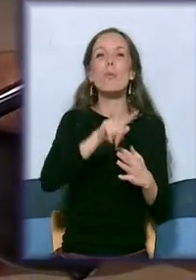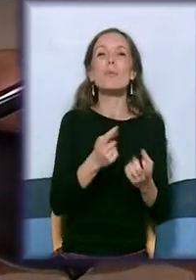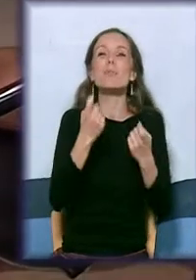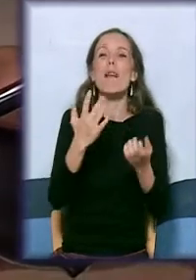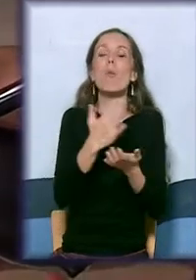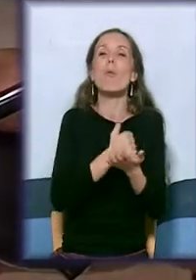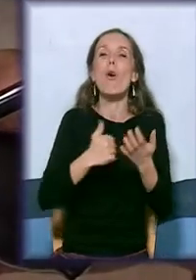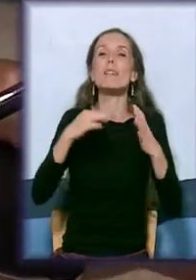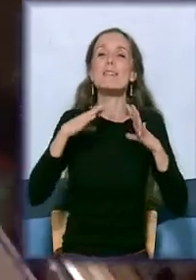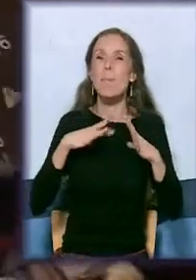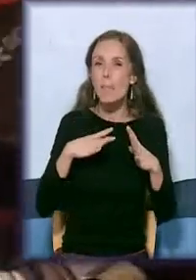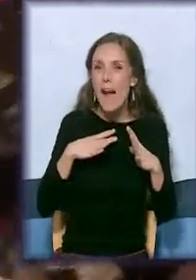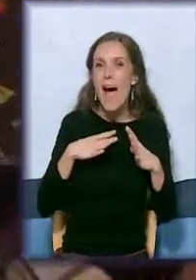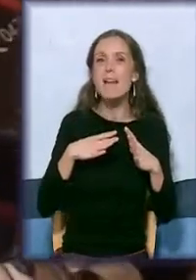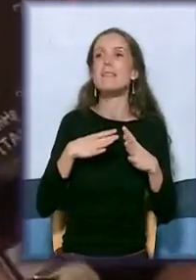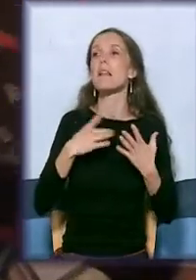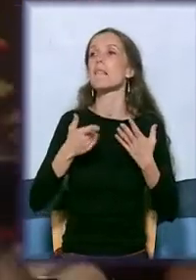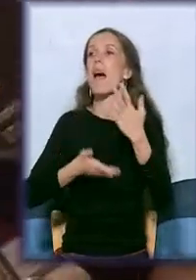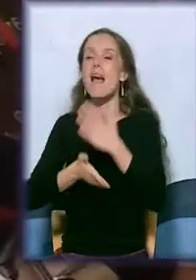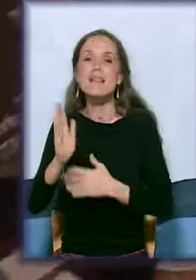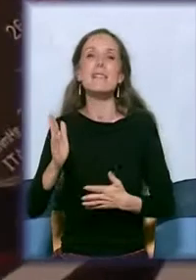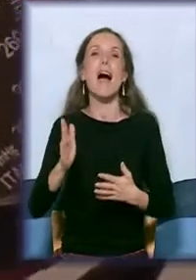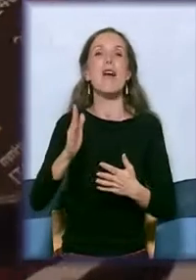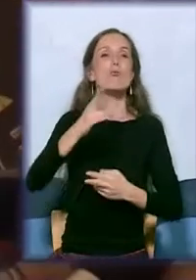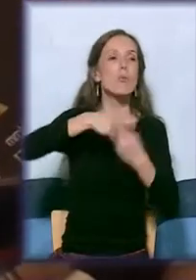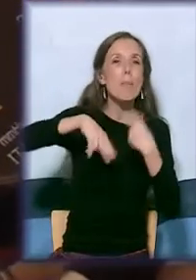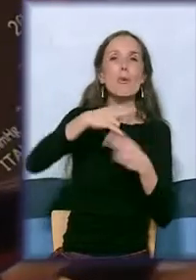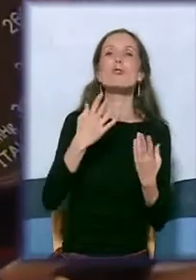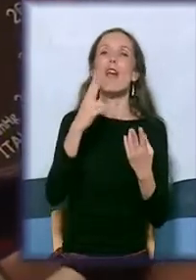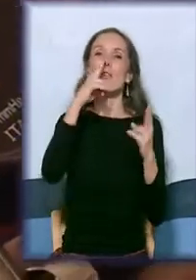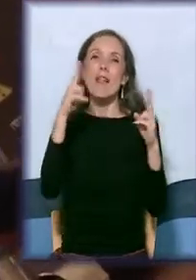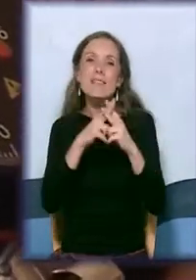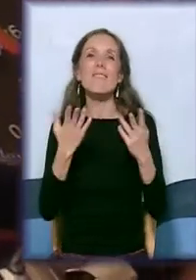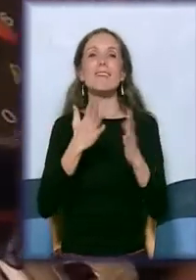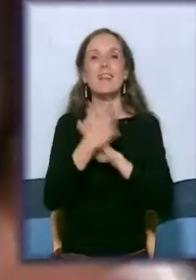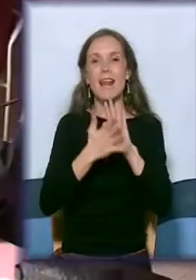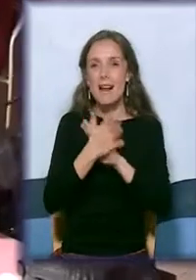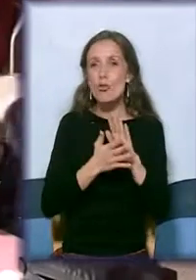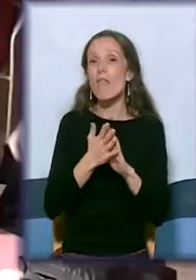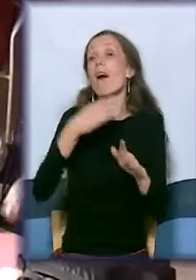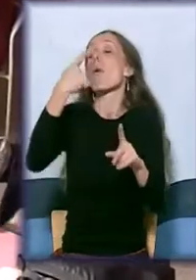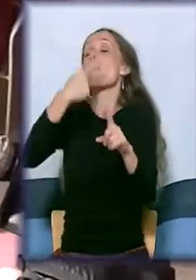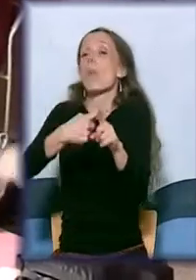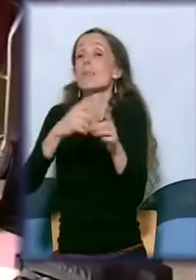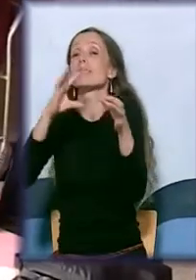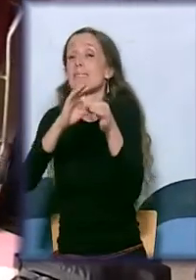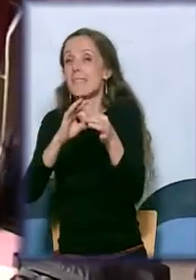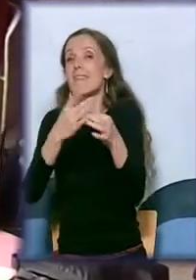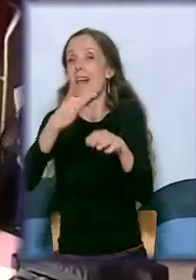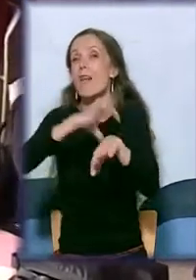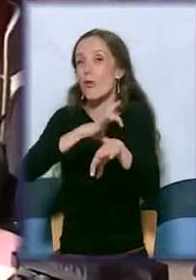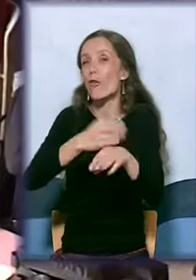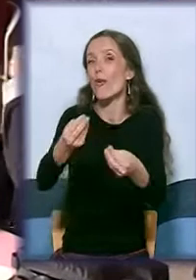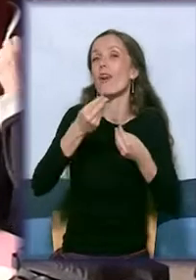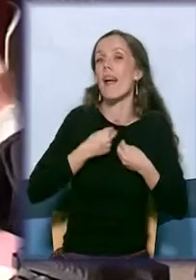praznik za takve stvari, da izađu, da se vide, da popričaju i ujedno ta doktorka da im da